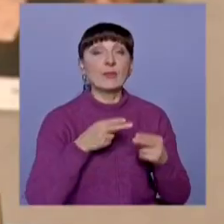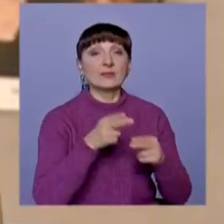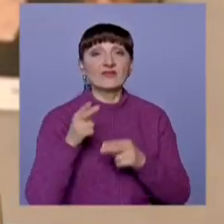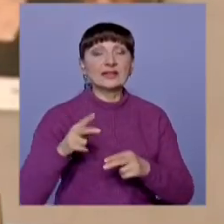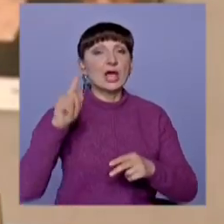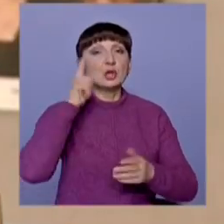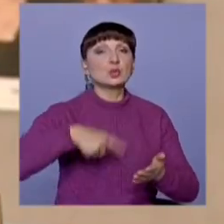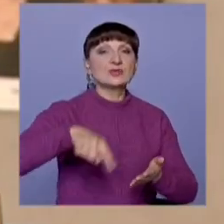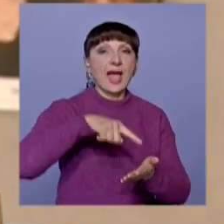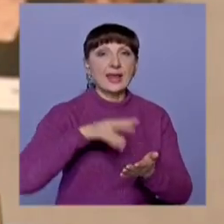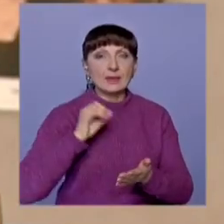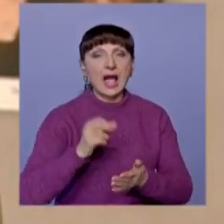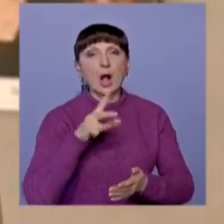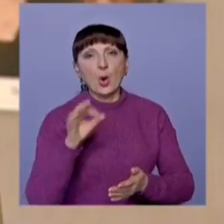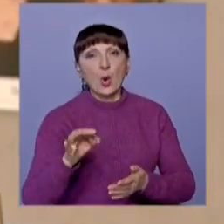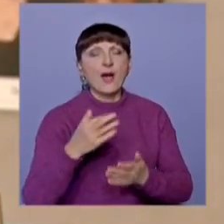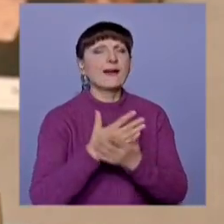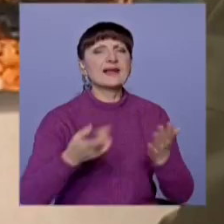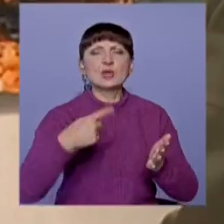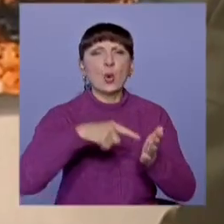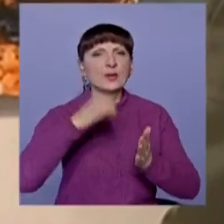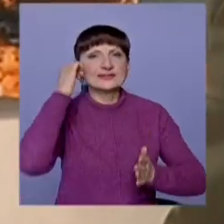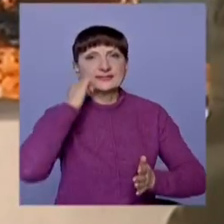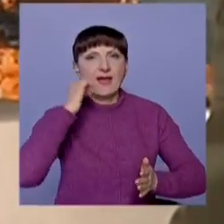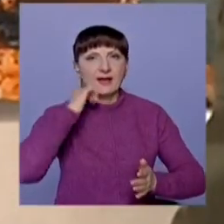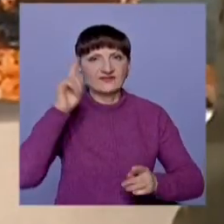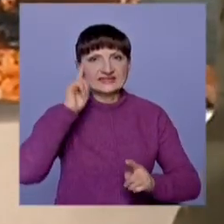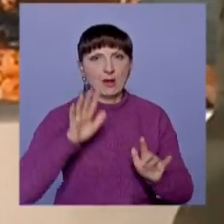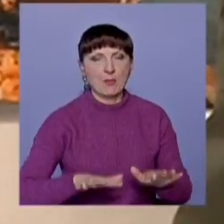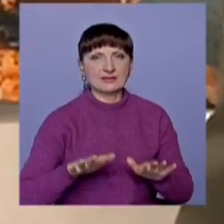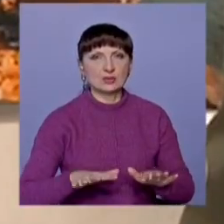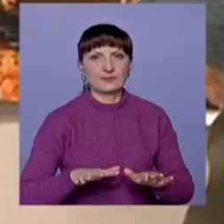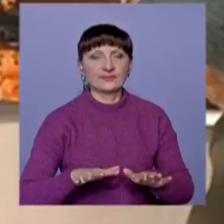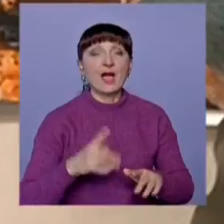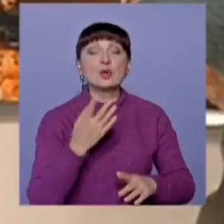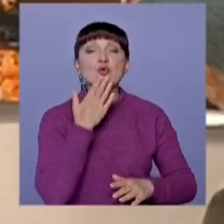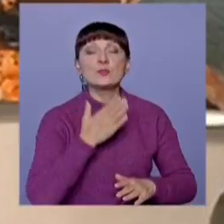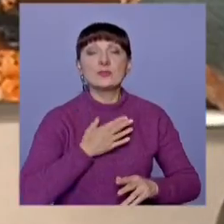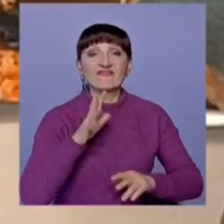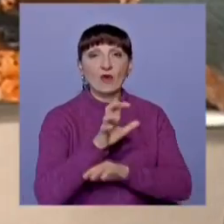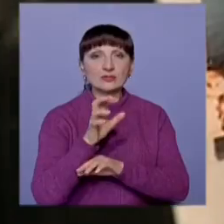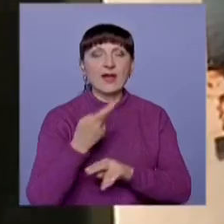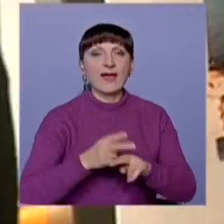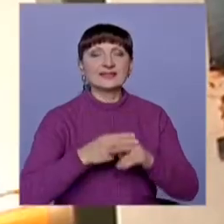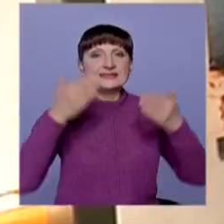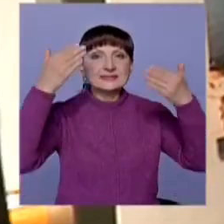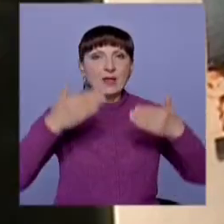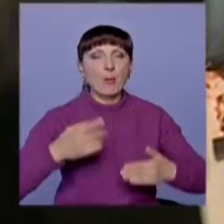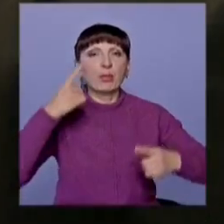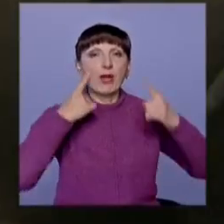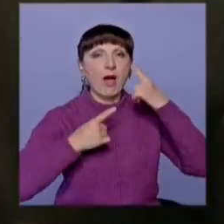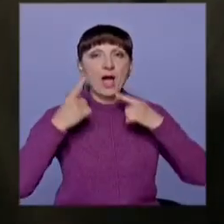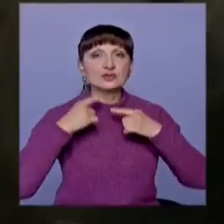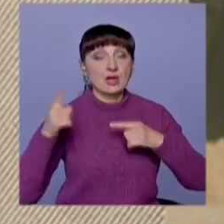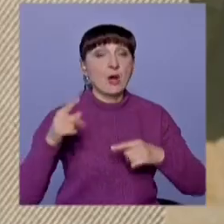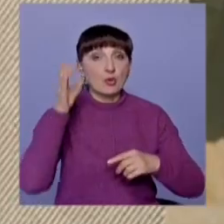в Иерусалиме, Акко, Яфу, Кейсарии и других городах Израиля. Одна из его любимых работ – фото стены плача.